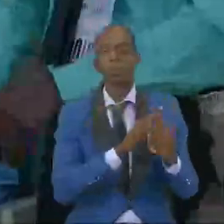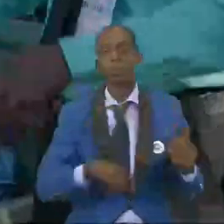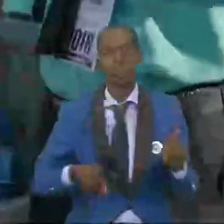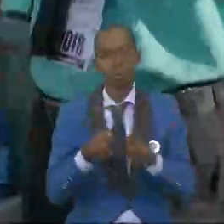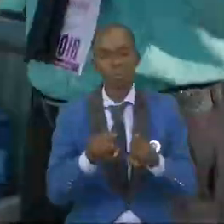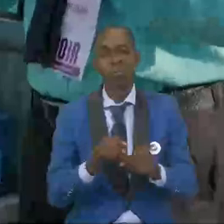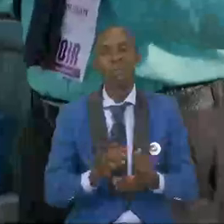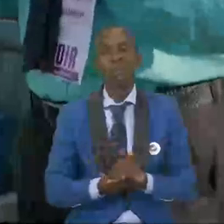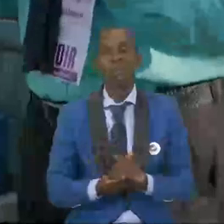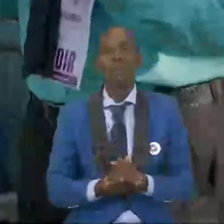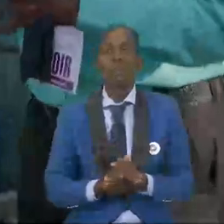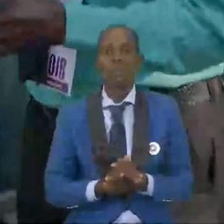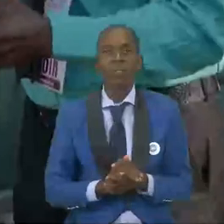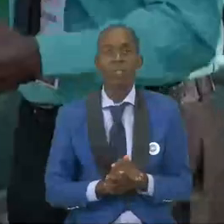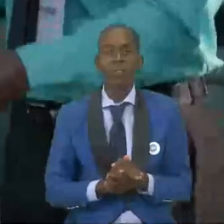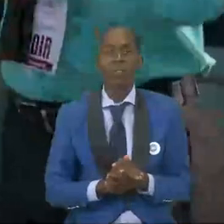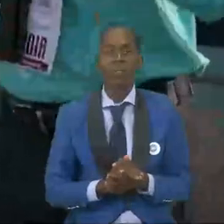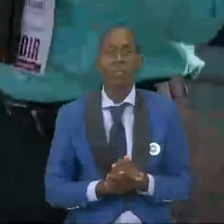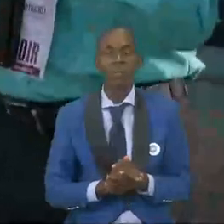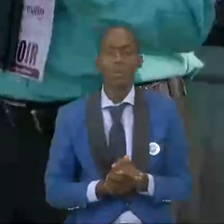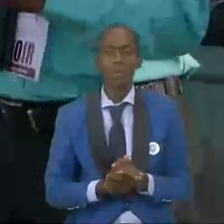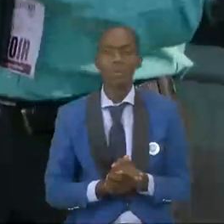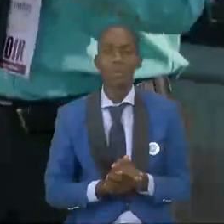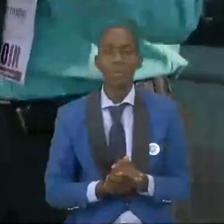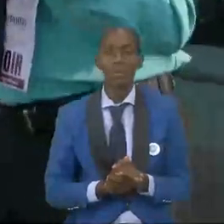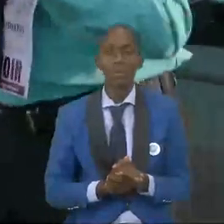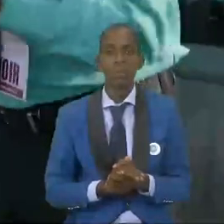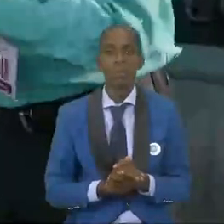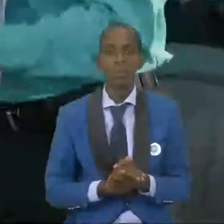Toi aussi, sois plus têtu dans ta consécration aussi.